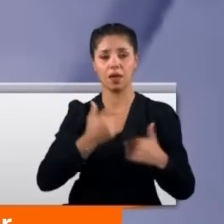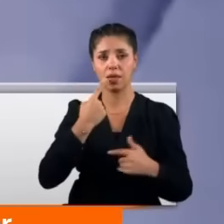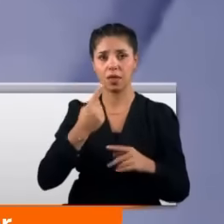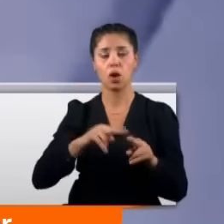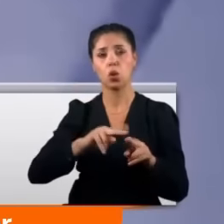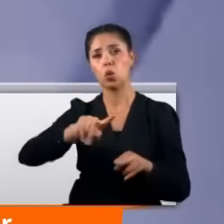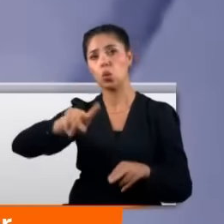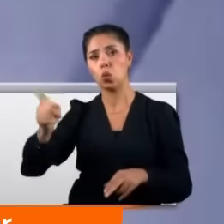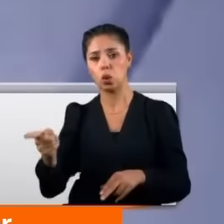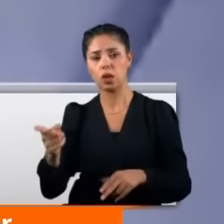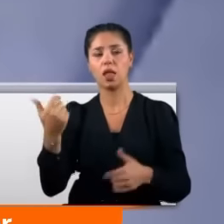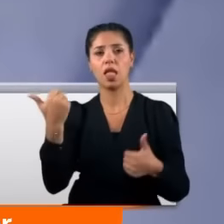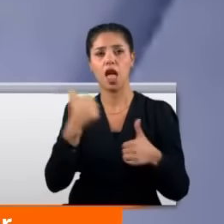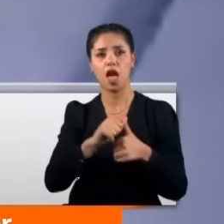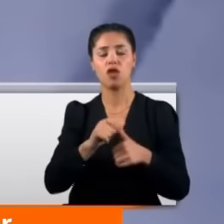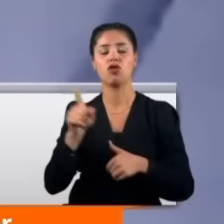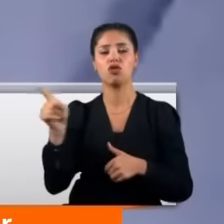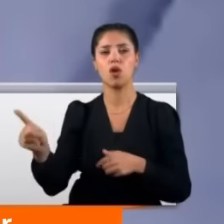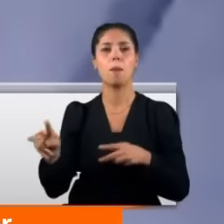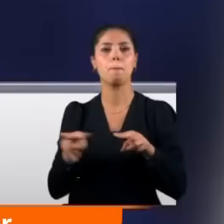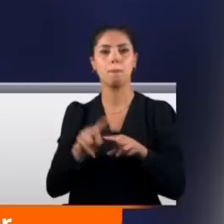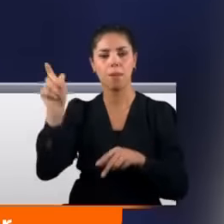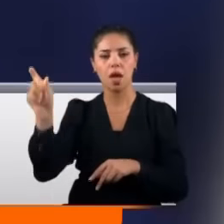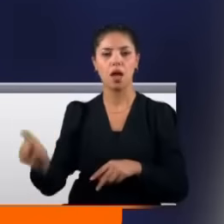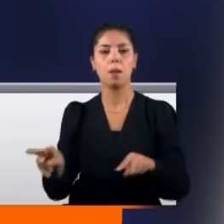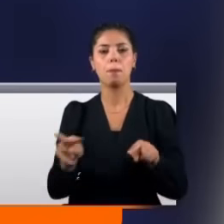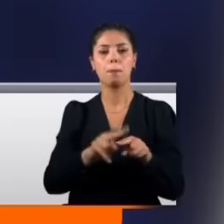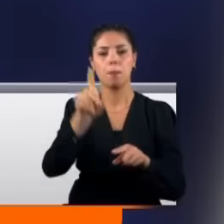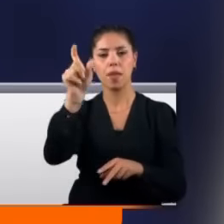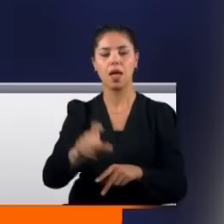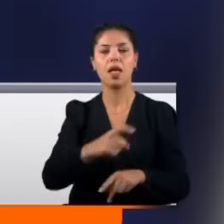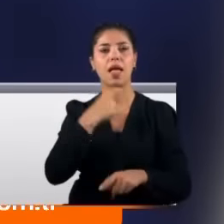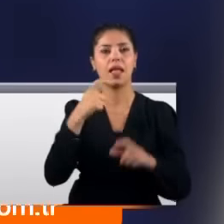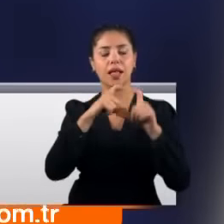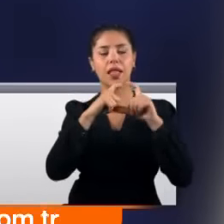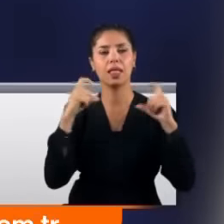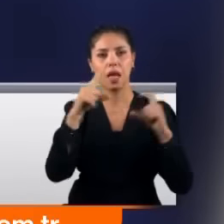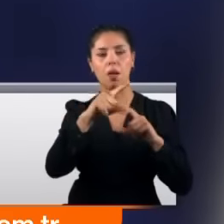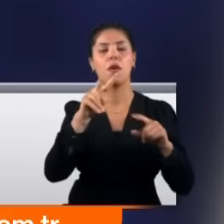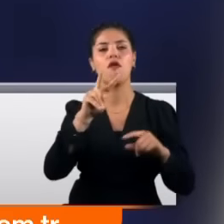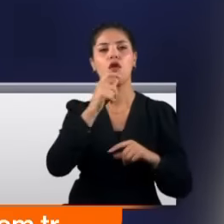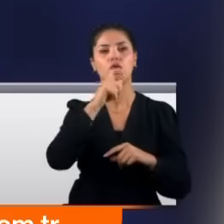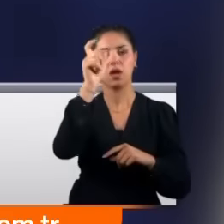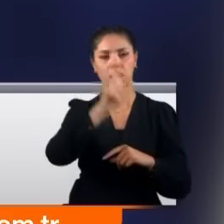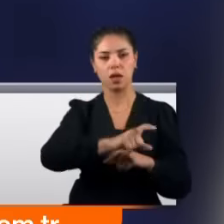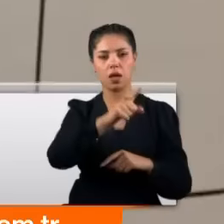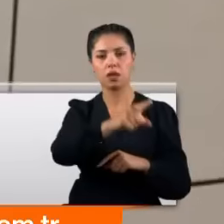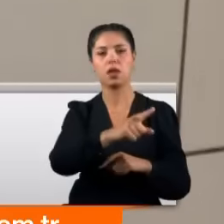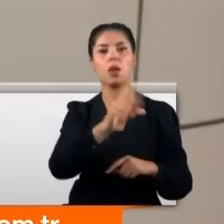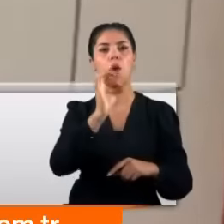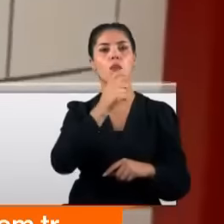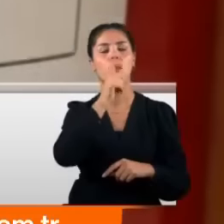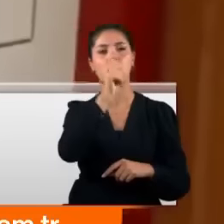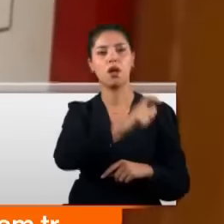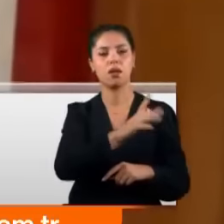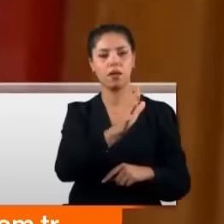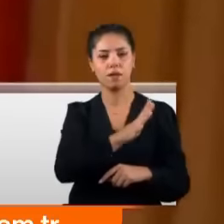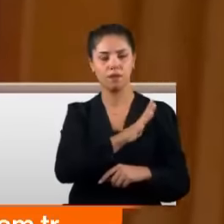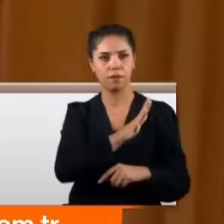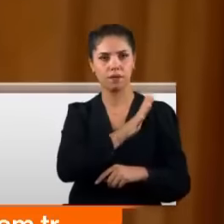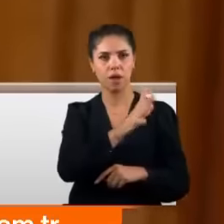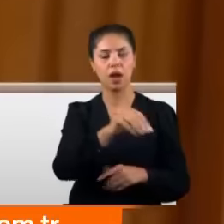Tanın Yılmaz ve eşi Merve Yılmaz, Mert Zeydanlı, Terim'in eski damadı Volkan Bahçekapılı ve Ömer Kahraman vardı. Müşteki sanık olarak